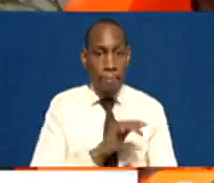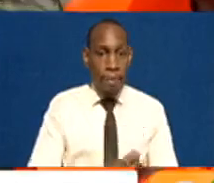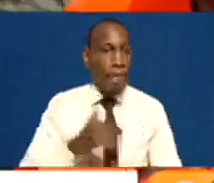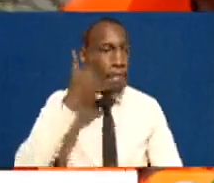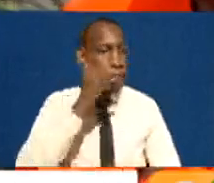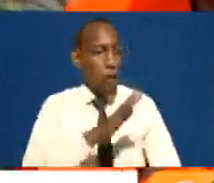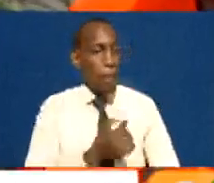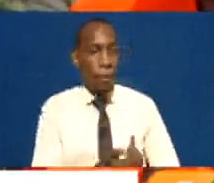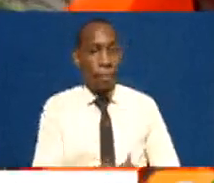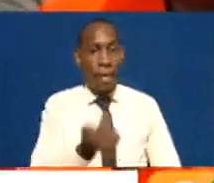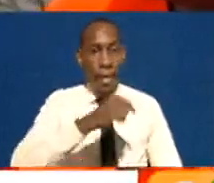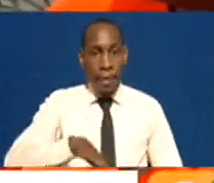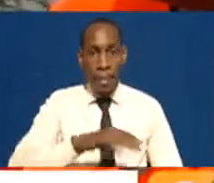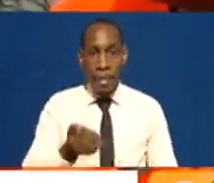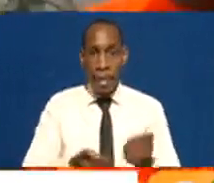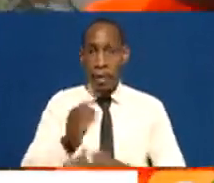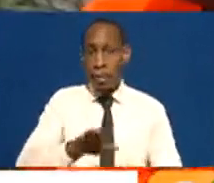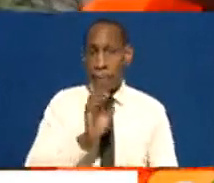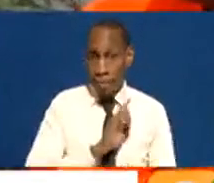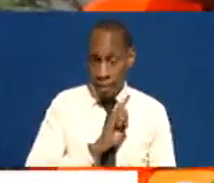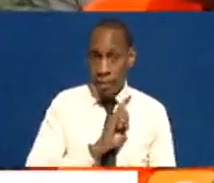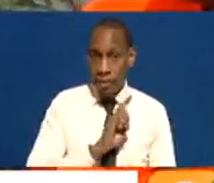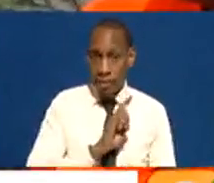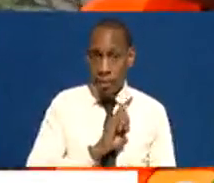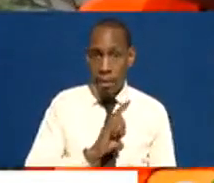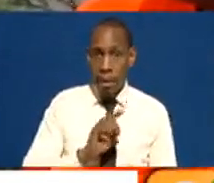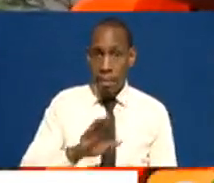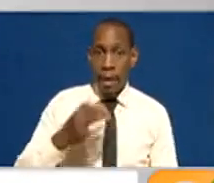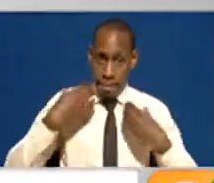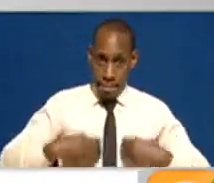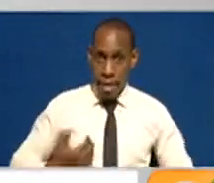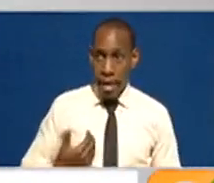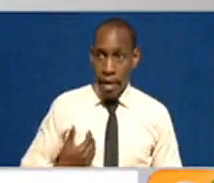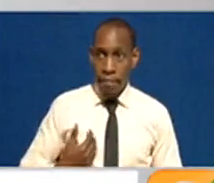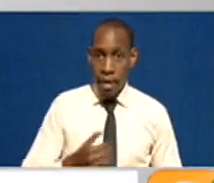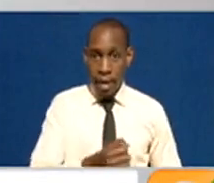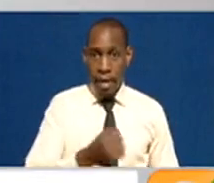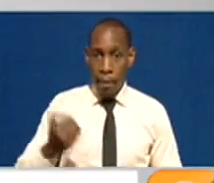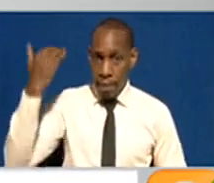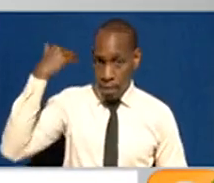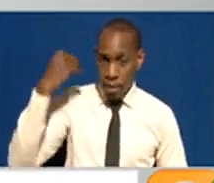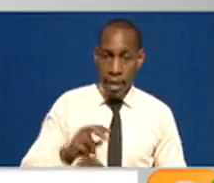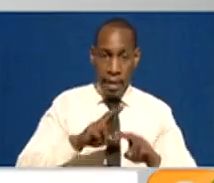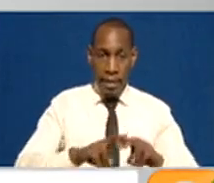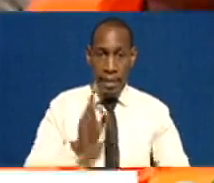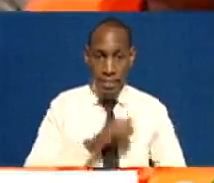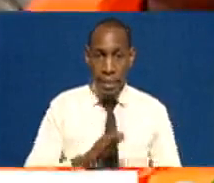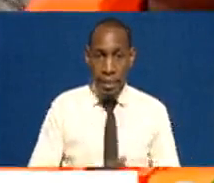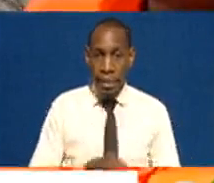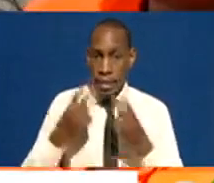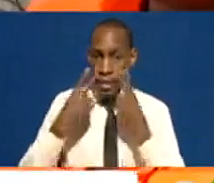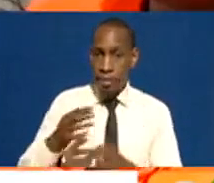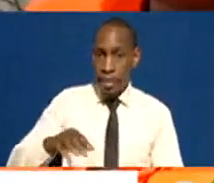nikampigia simu akakuja mahali nilikuwa nimepark gari. Alikuwa amebeba bag. Kafungua mlango ya nyuma akakaa hapo nyuma. Niko na